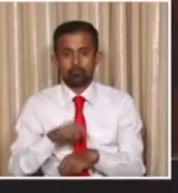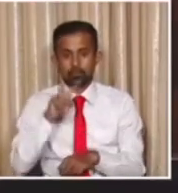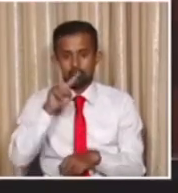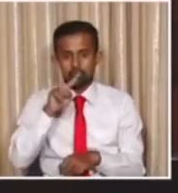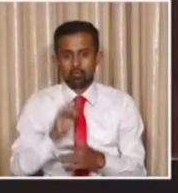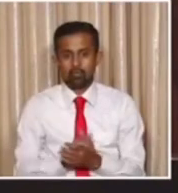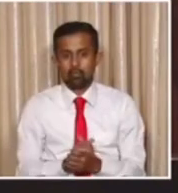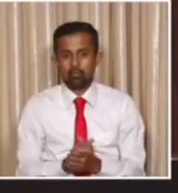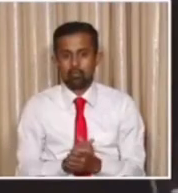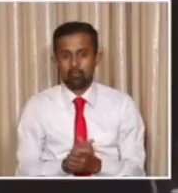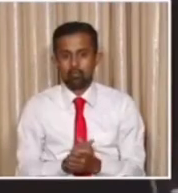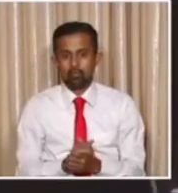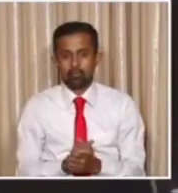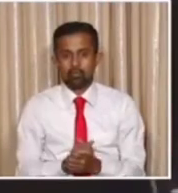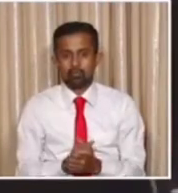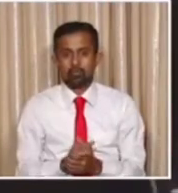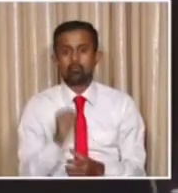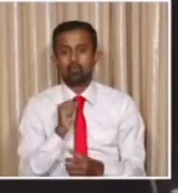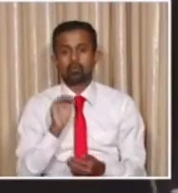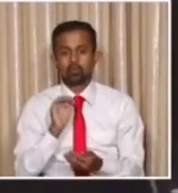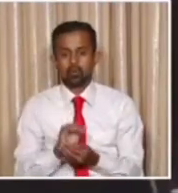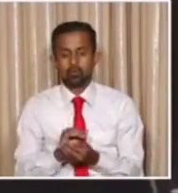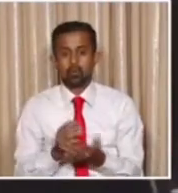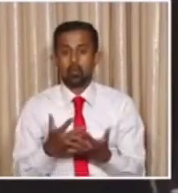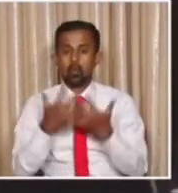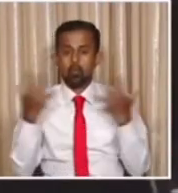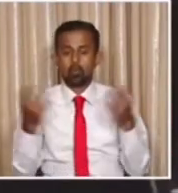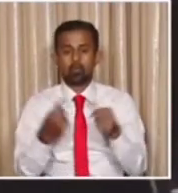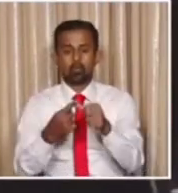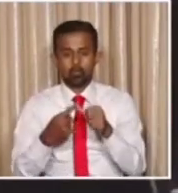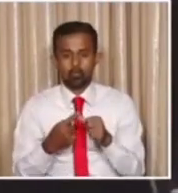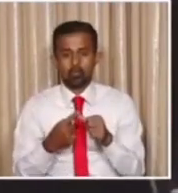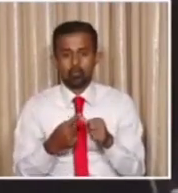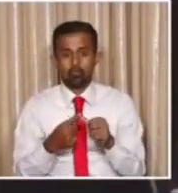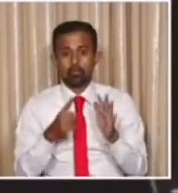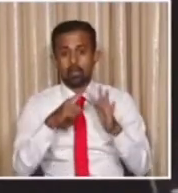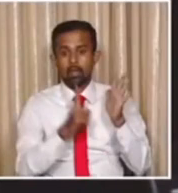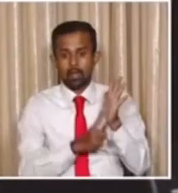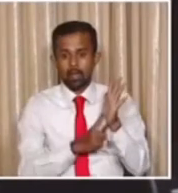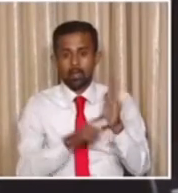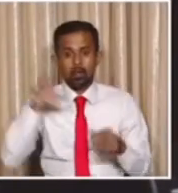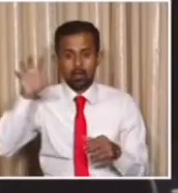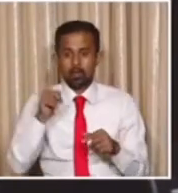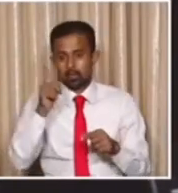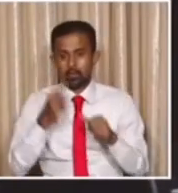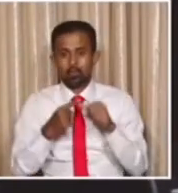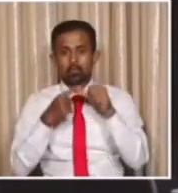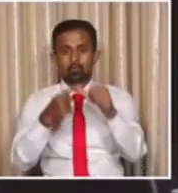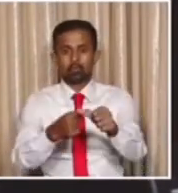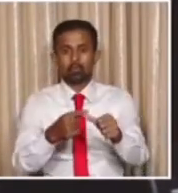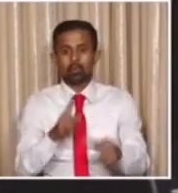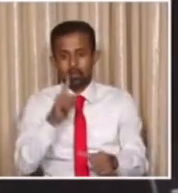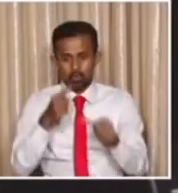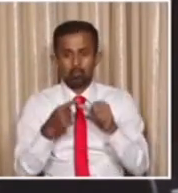have 2 more minutes මොකද්ද තියෙන්නේ කියලා ඕන තරම් වෙන උත්තර තියෙනවා මං අර එල්සල් දෝරේ උත්තරේ කිව්ව එක උත්තරයක් ඒකත්